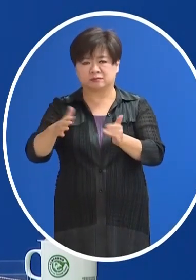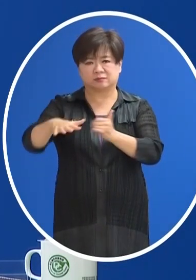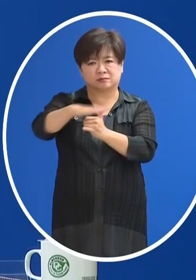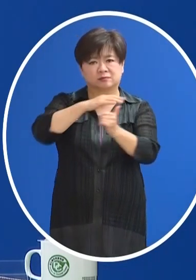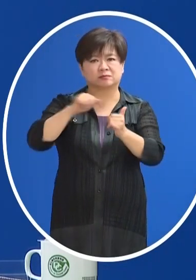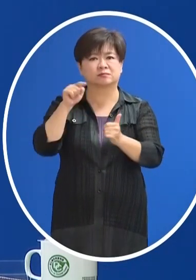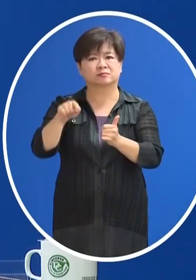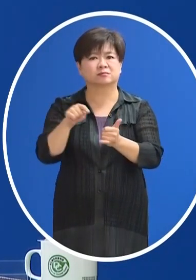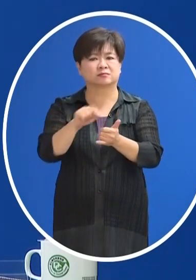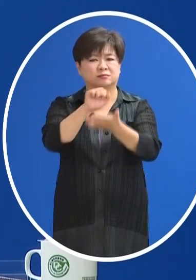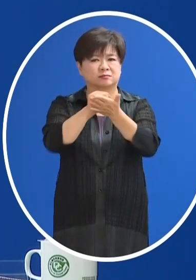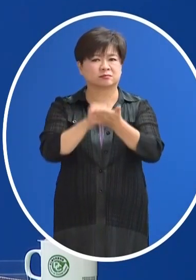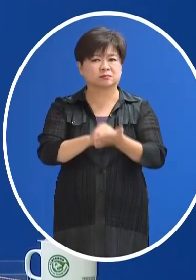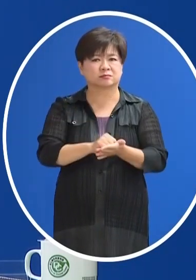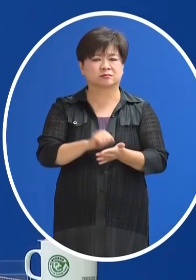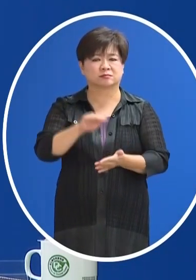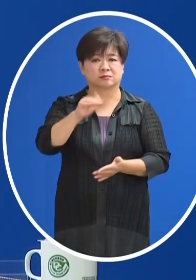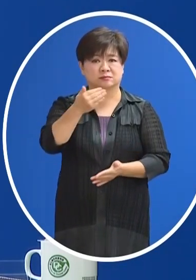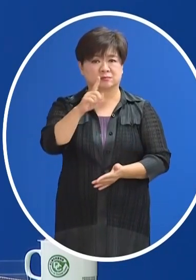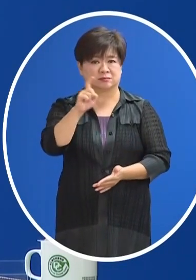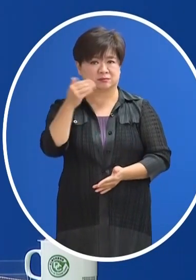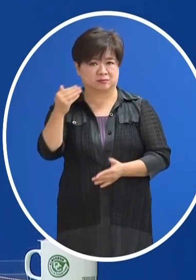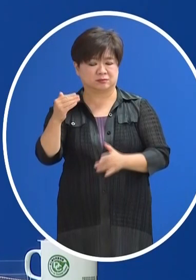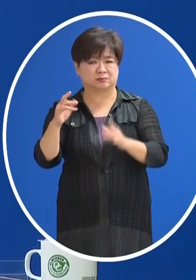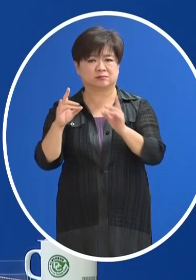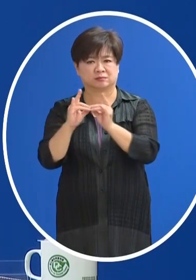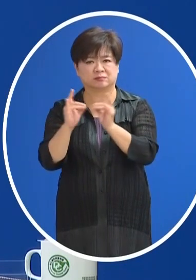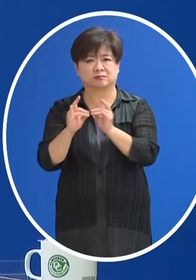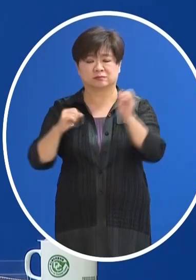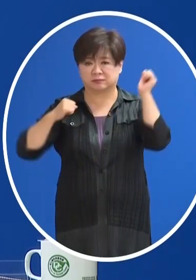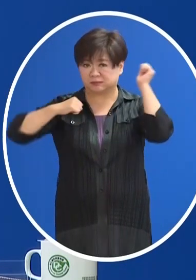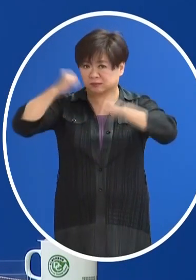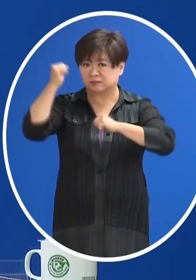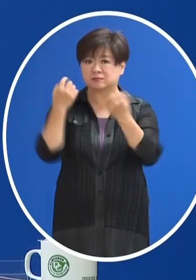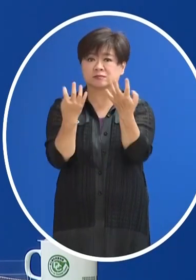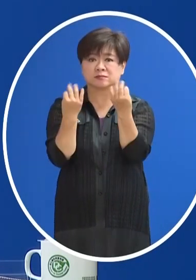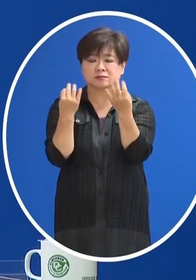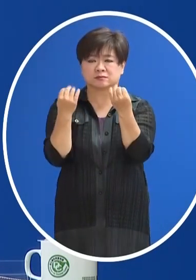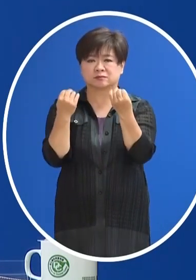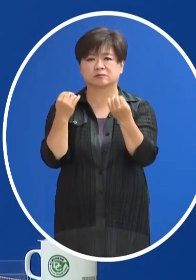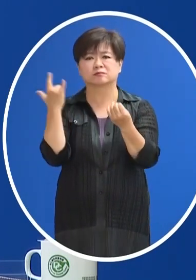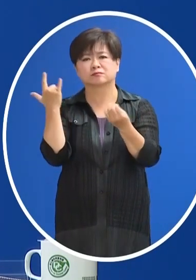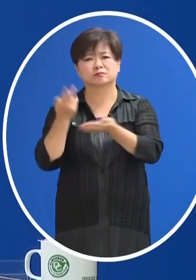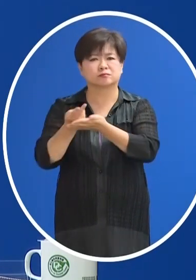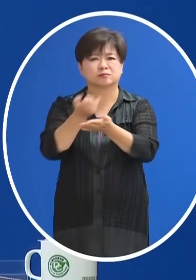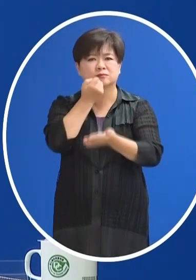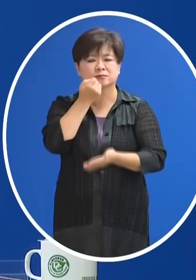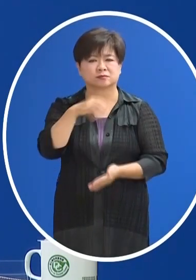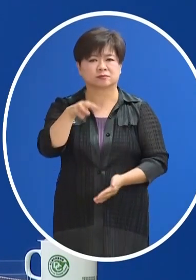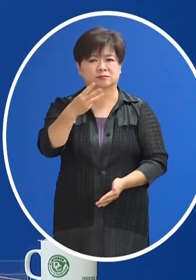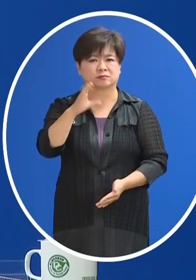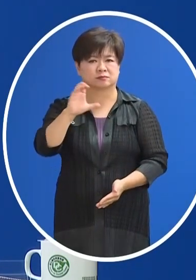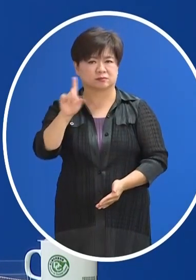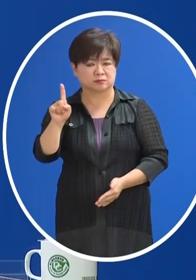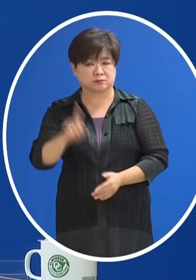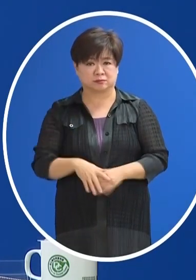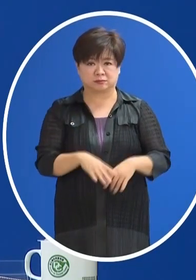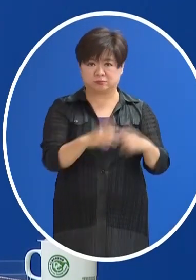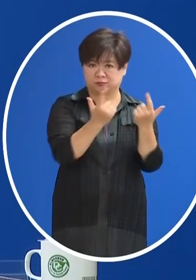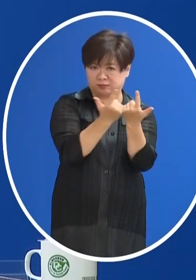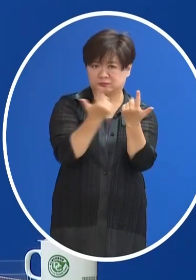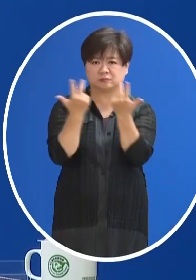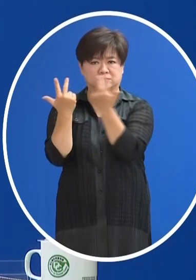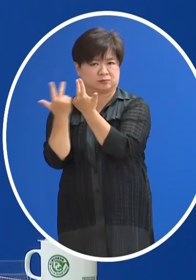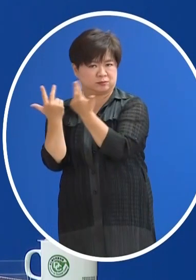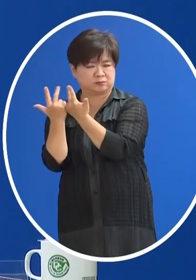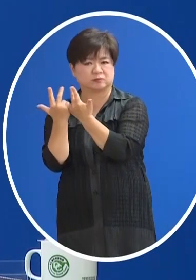病房是919张，那么今天上午的话是空床是391，双北地区